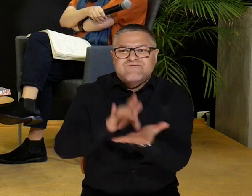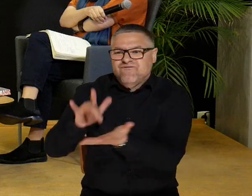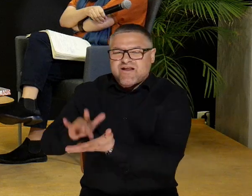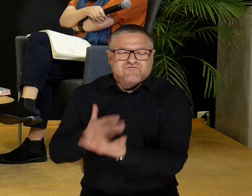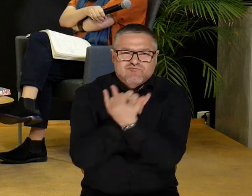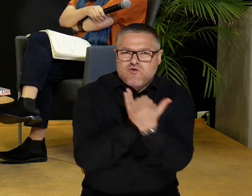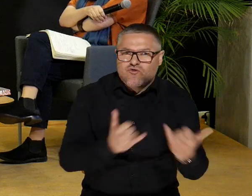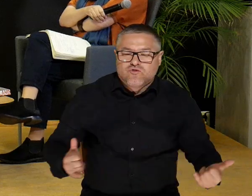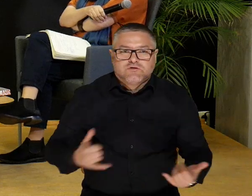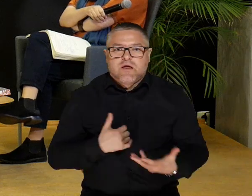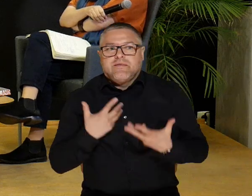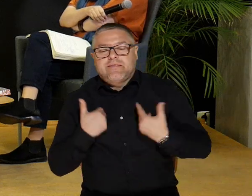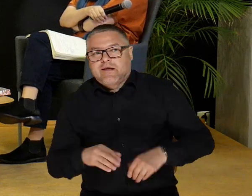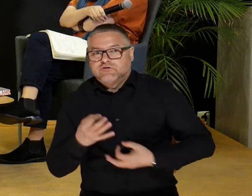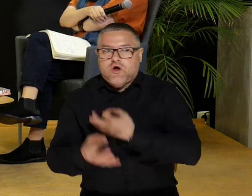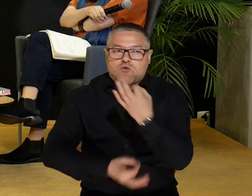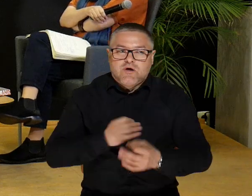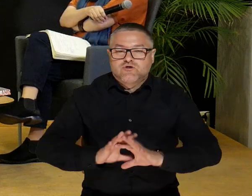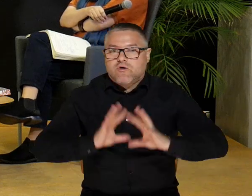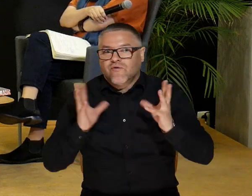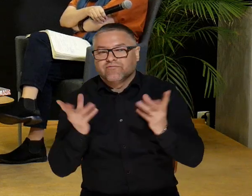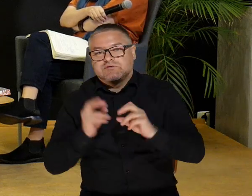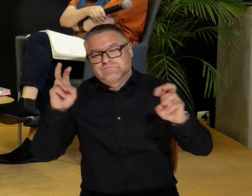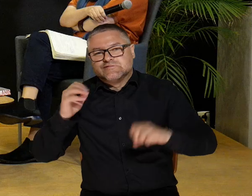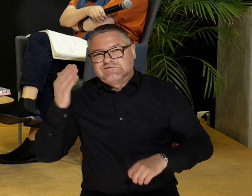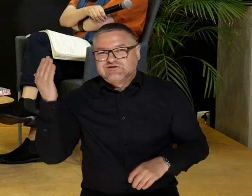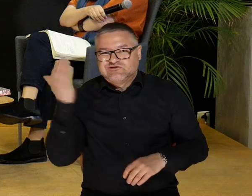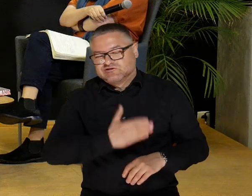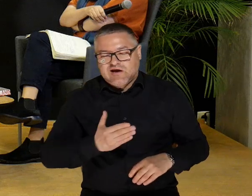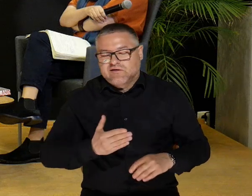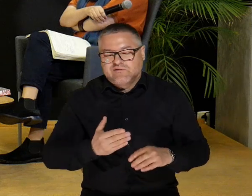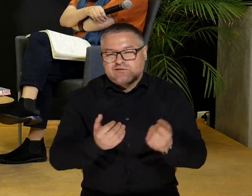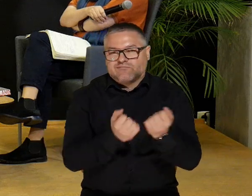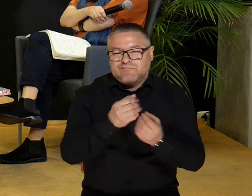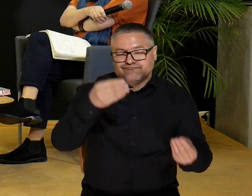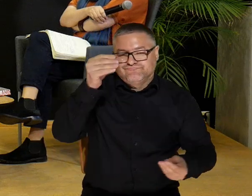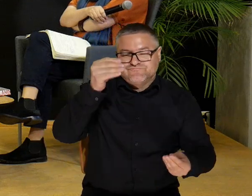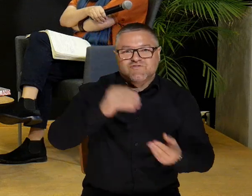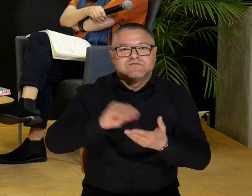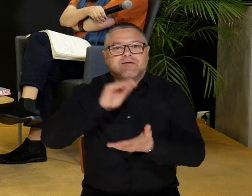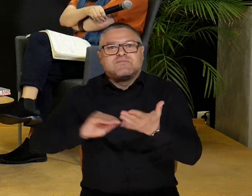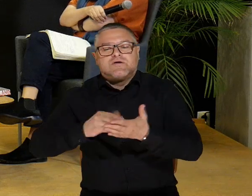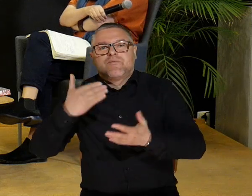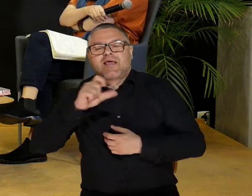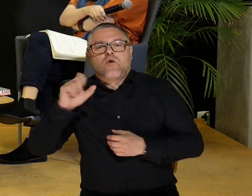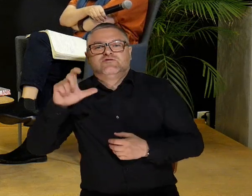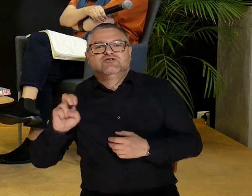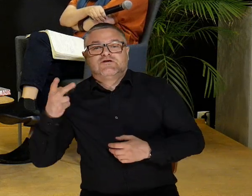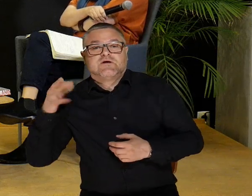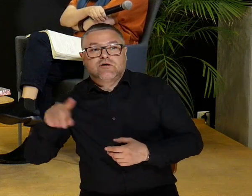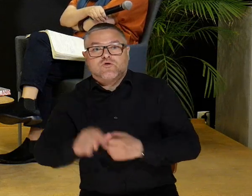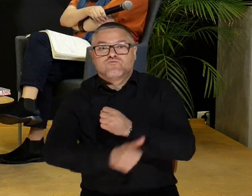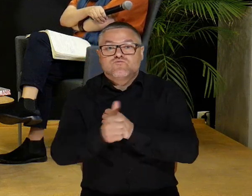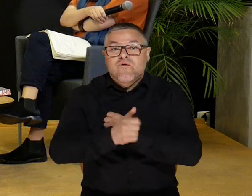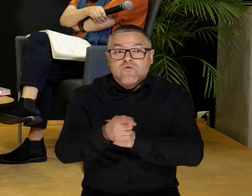nadwrażliwości, niechęci do mówienia o wszystkich tych czarnych kartach powstania, o których pisał kiedyś Michał Cichy, prawda, i które wtedy